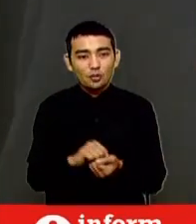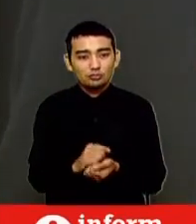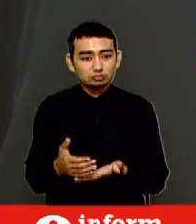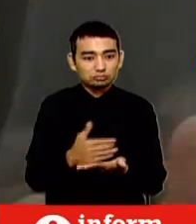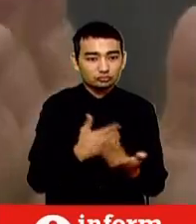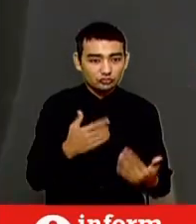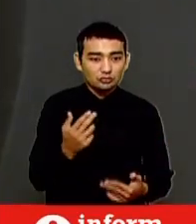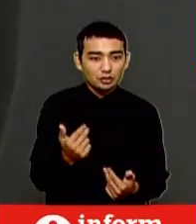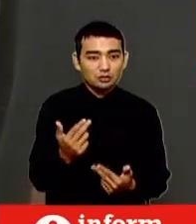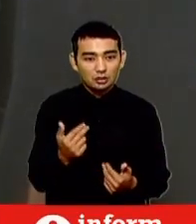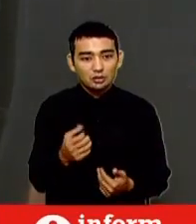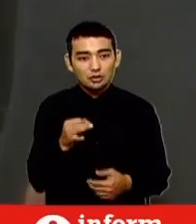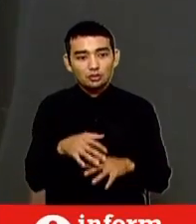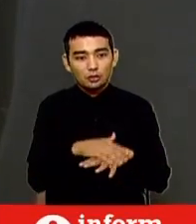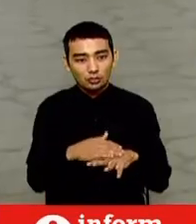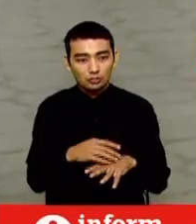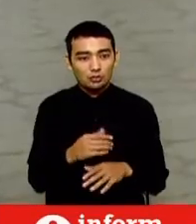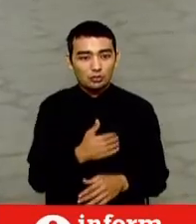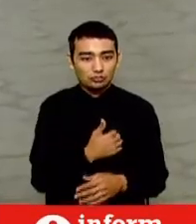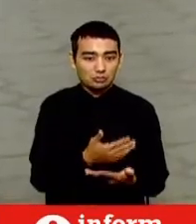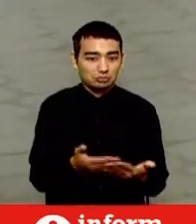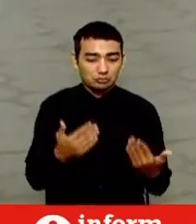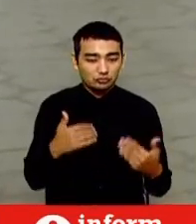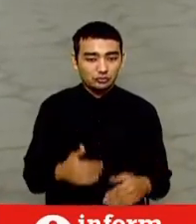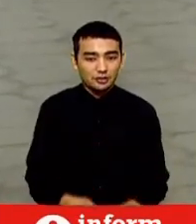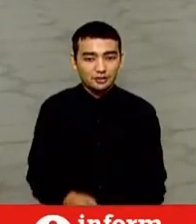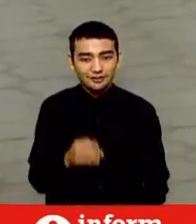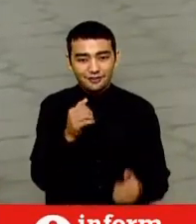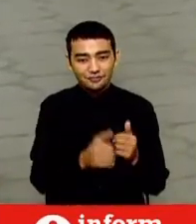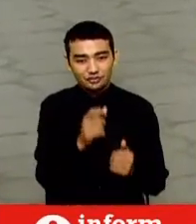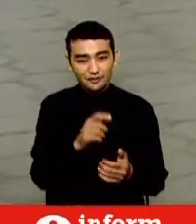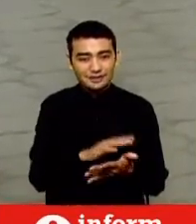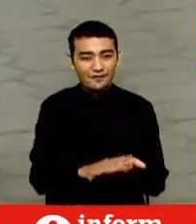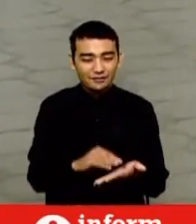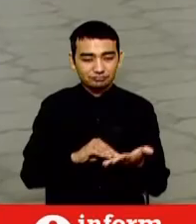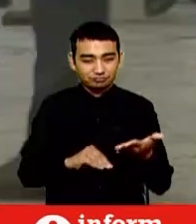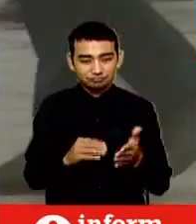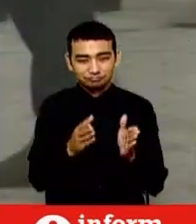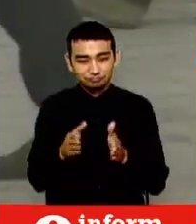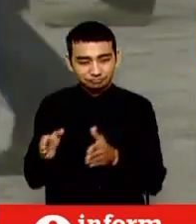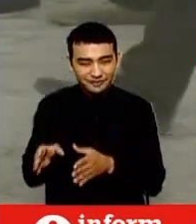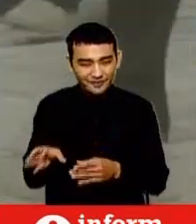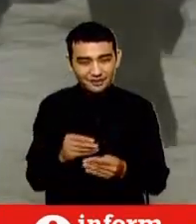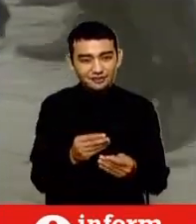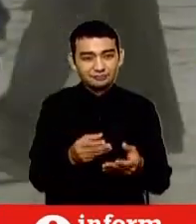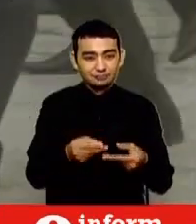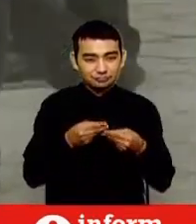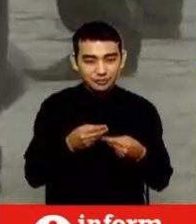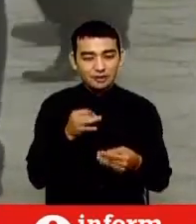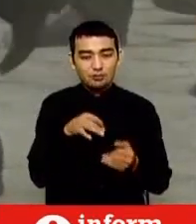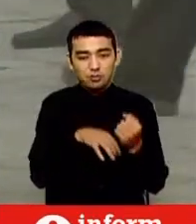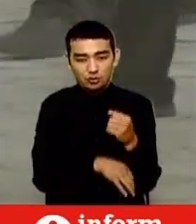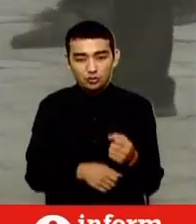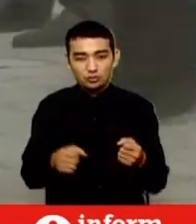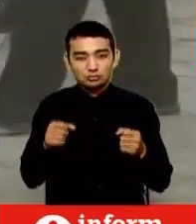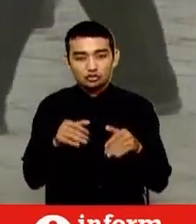иә, халықтың ауаны осында. Яғни әр жұмысшыдан жазбаша арыз алып, содан кейін ғана қорытынды шығарамыз дейді маман.